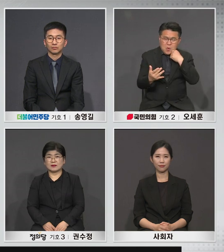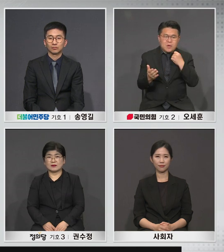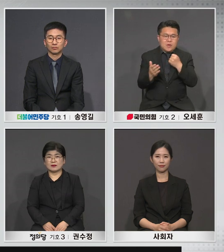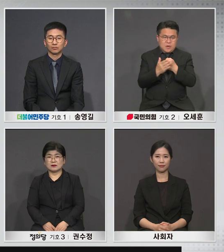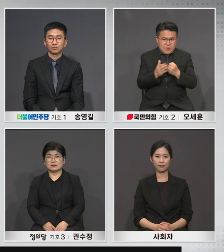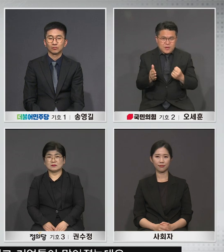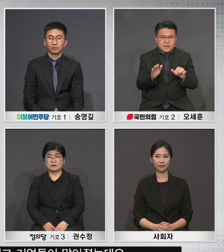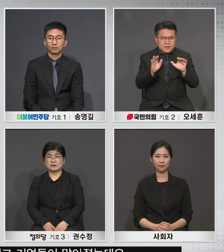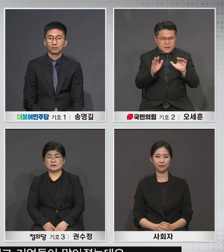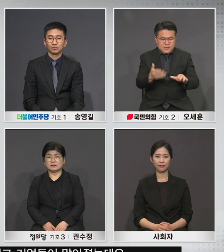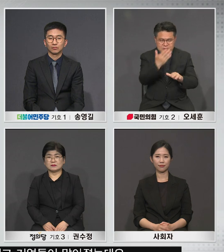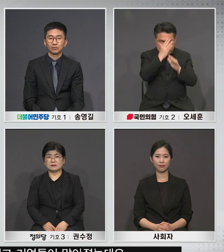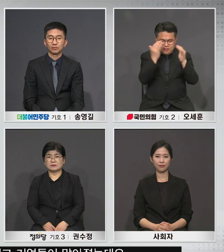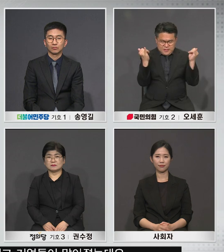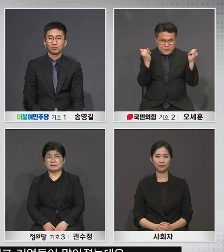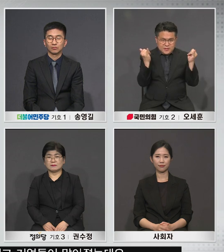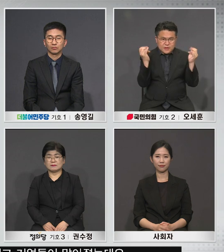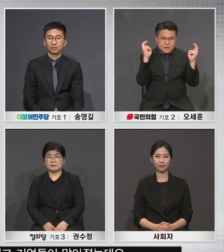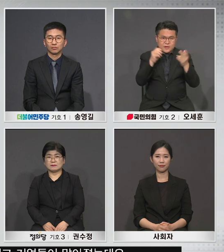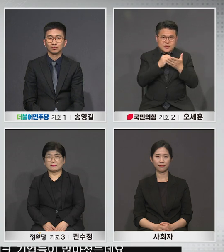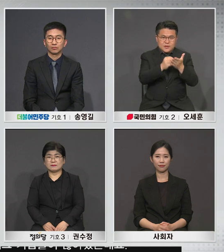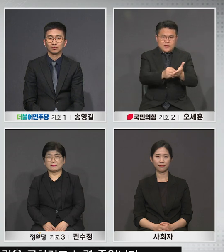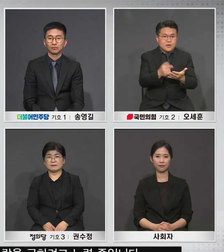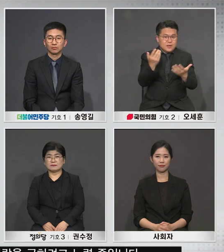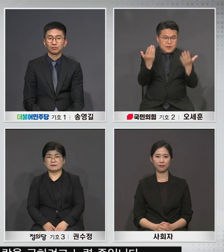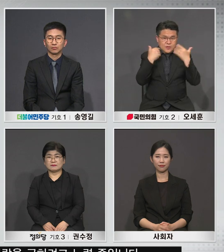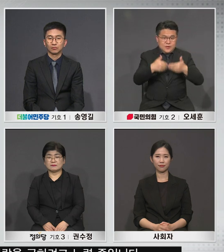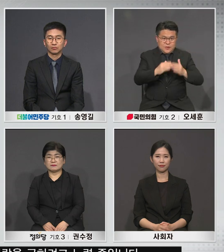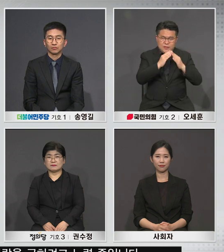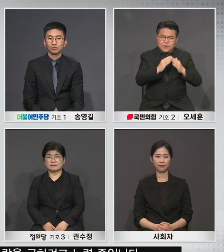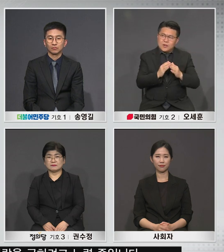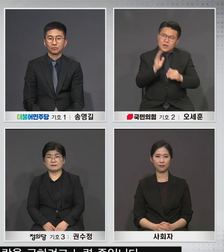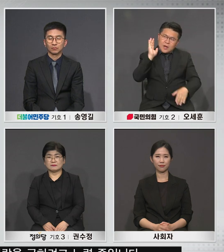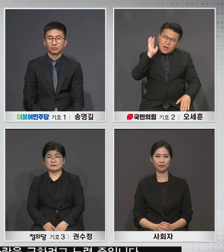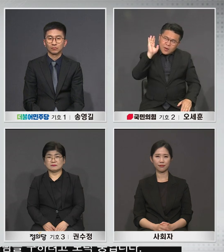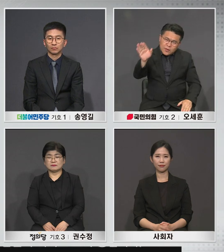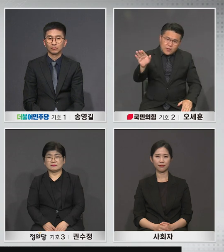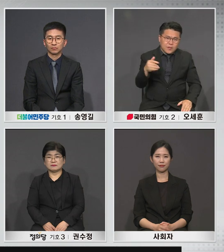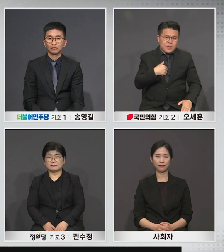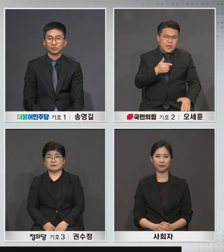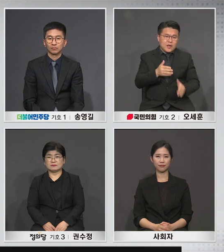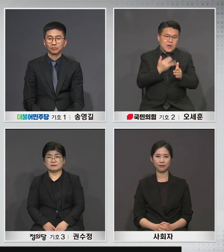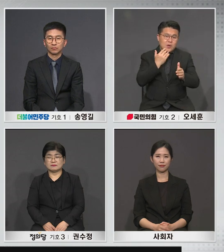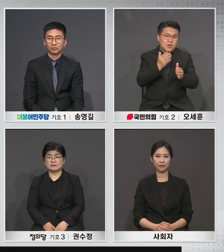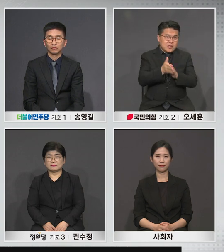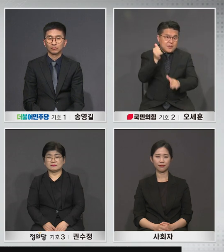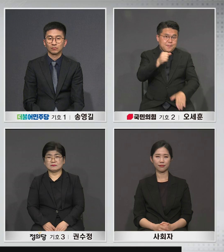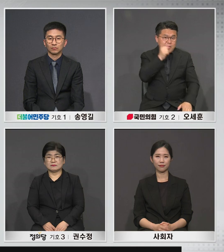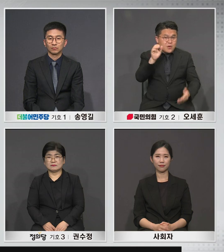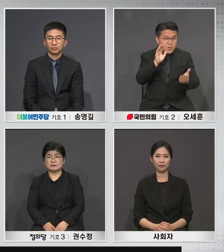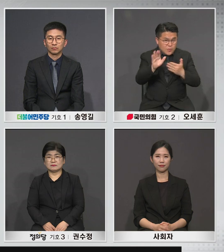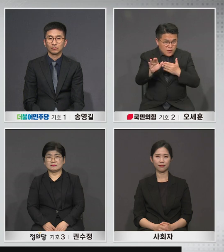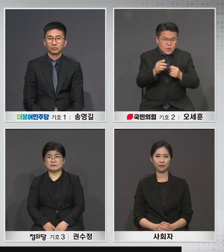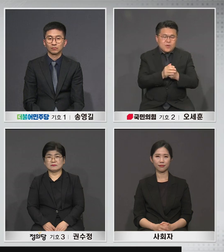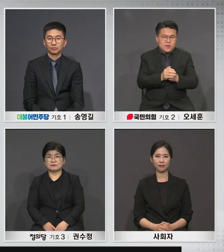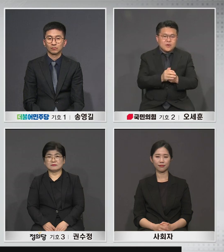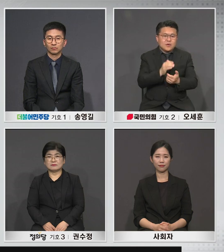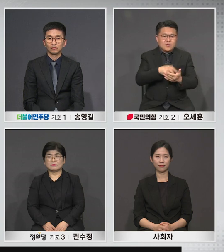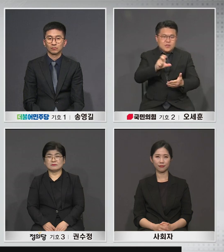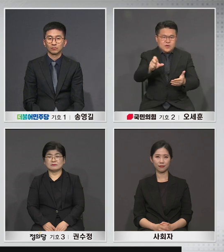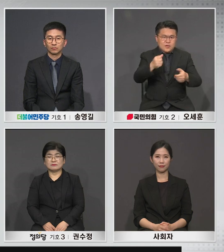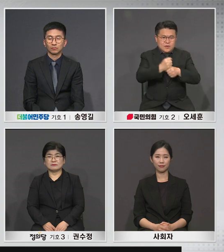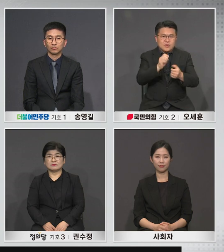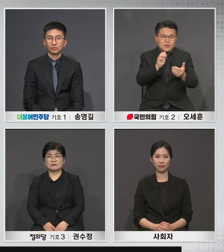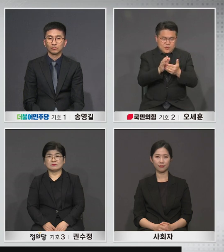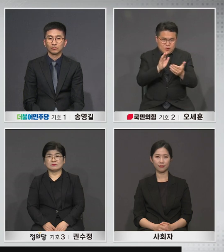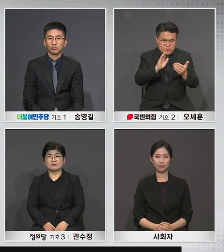만들었습니다. 지금 3개 만들었는데 임기 내 25개를 만들어서 정말 필요로 하는 인재들을 많이 배출해낼 생각이고요.